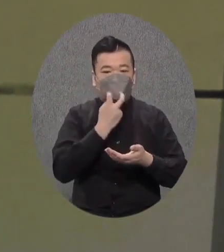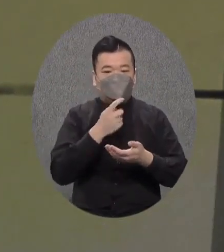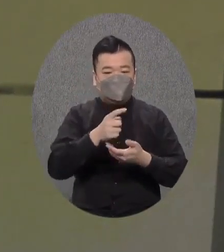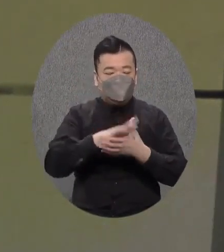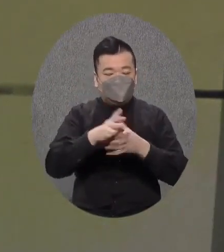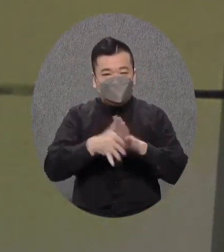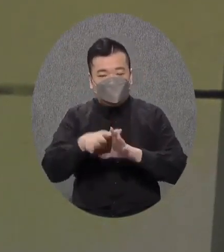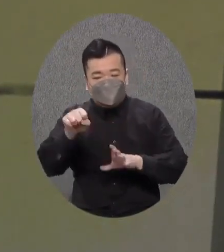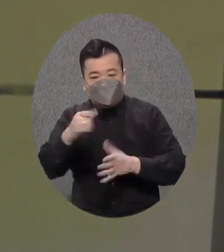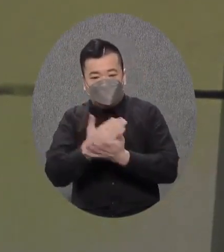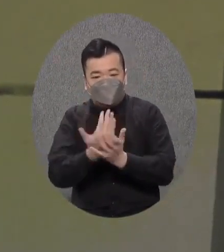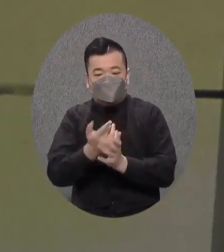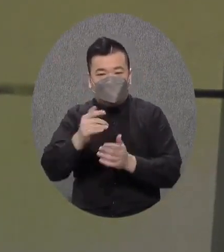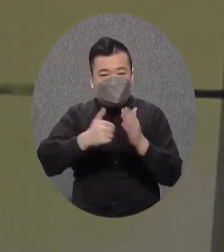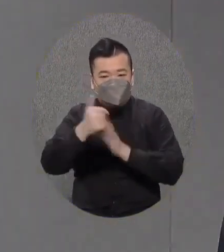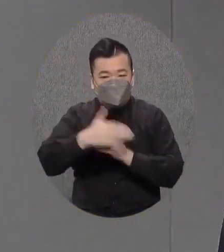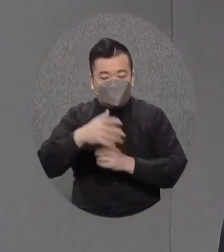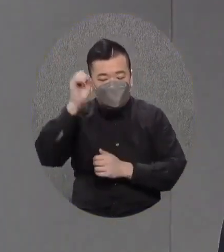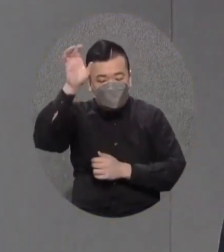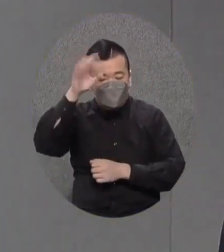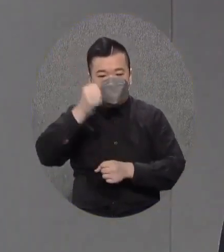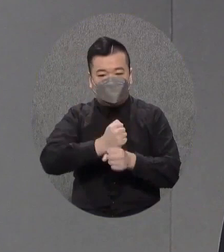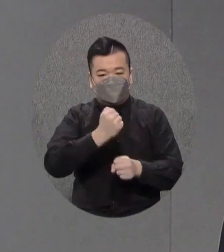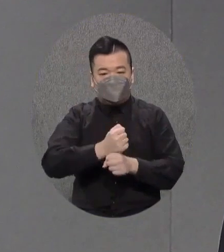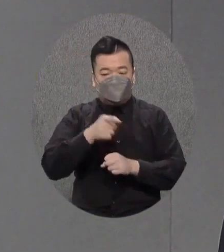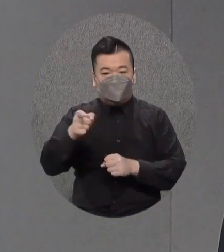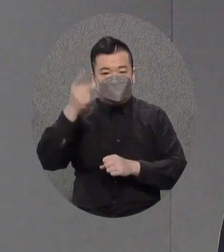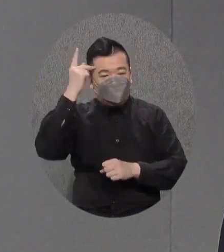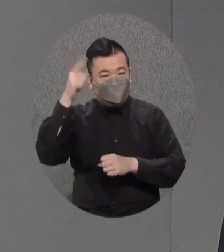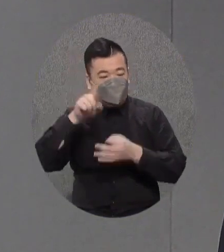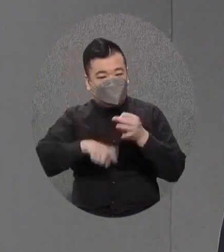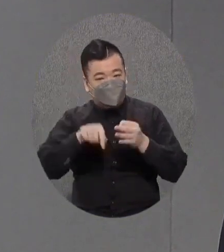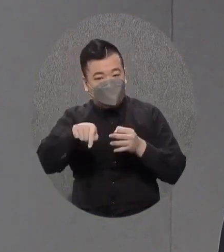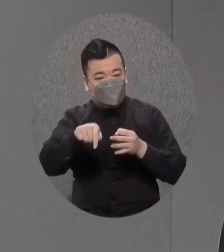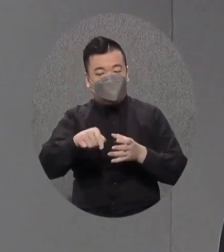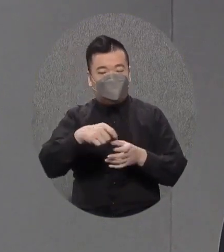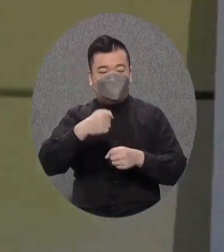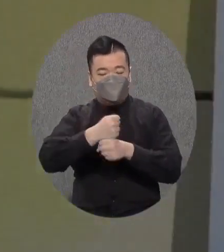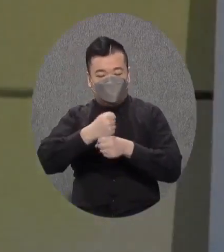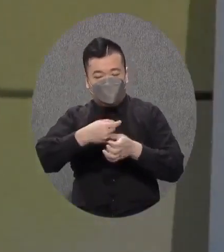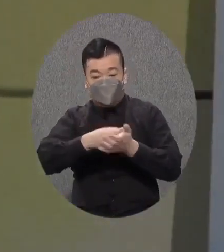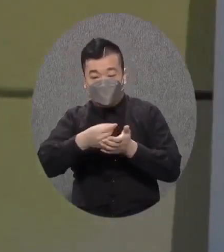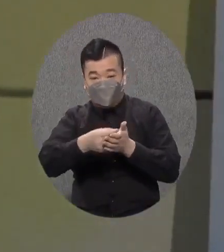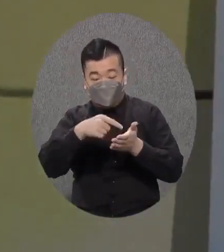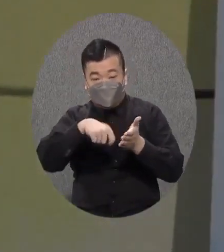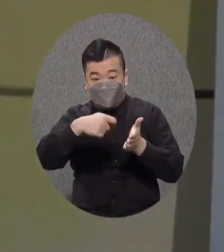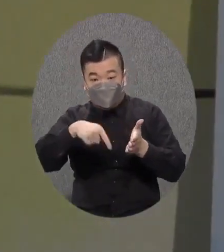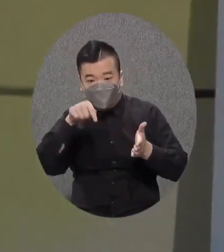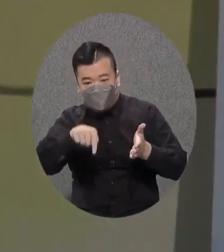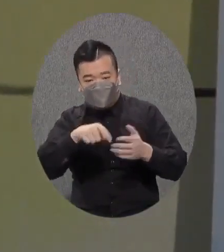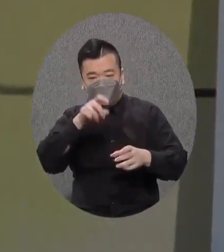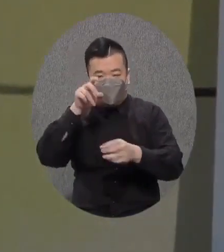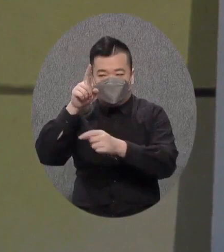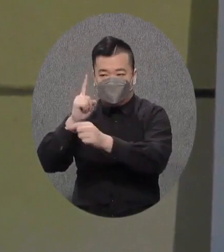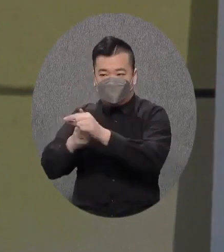啊，同埋咧係技術去創作嘅，咁所以韓志芬嘅作品咧係將呢個嘅中